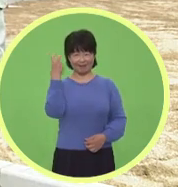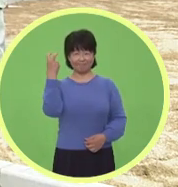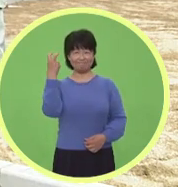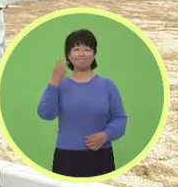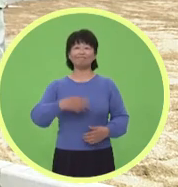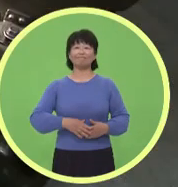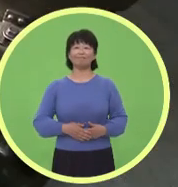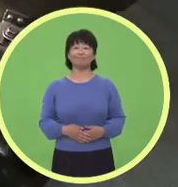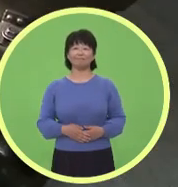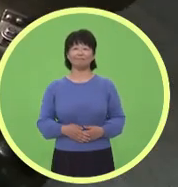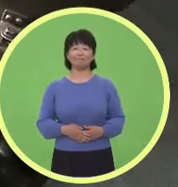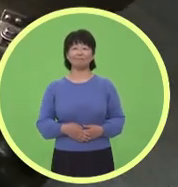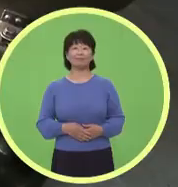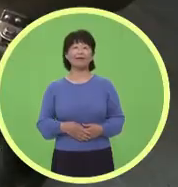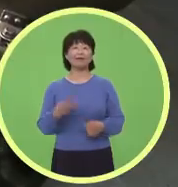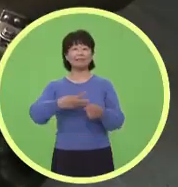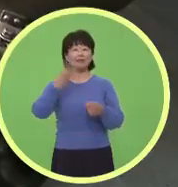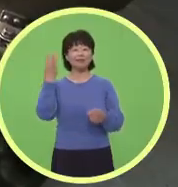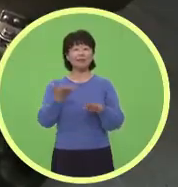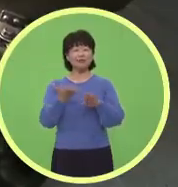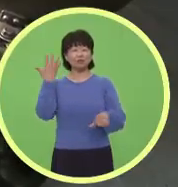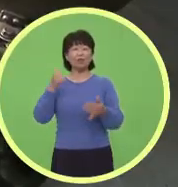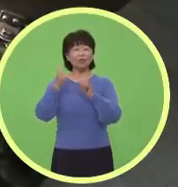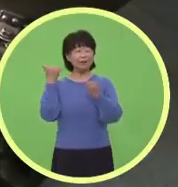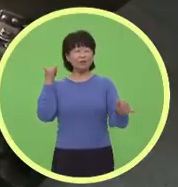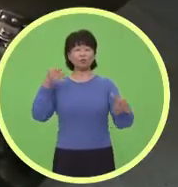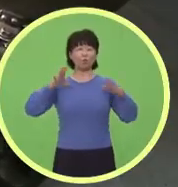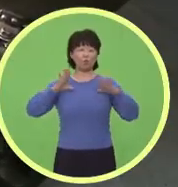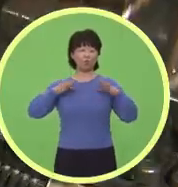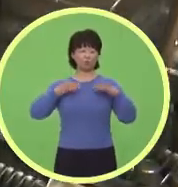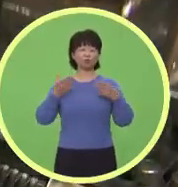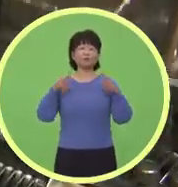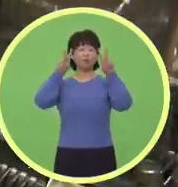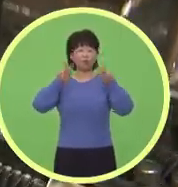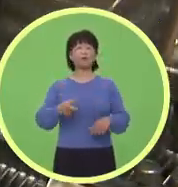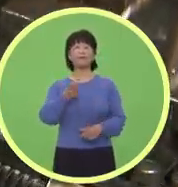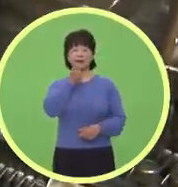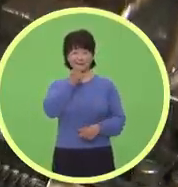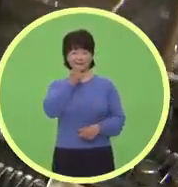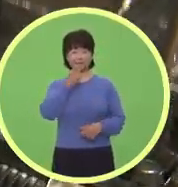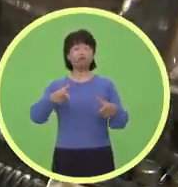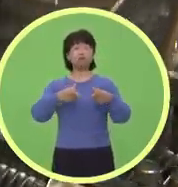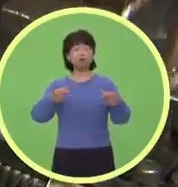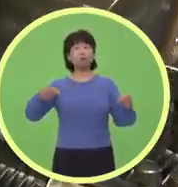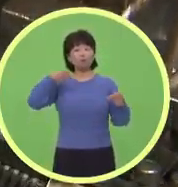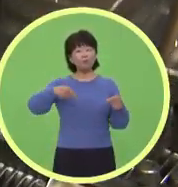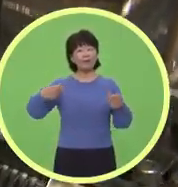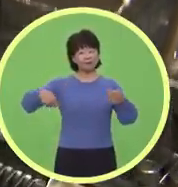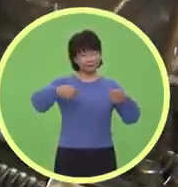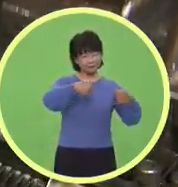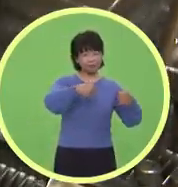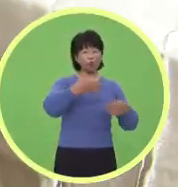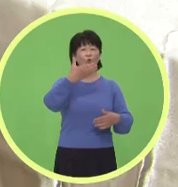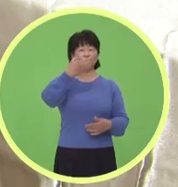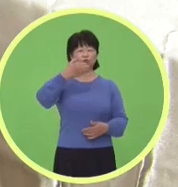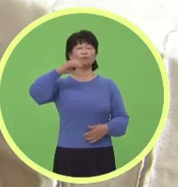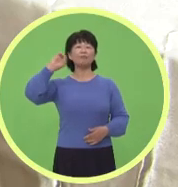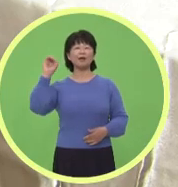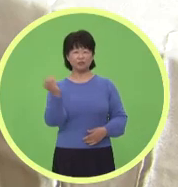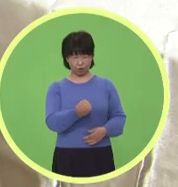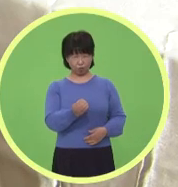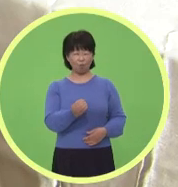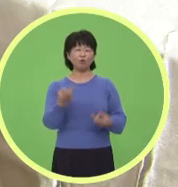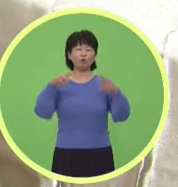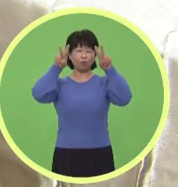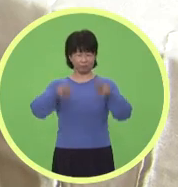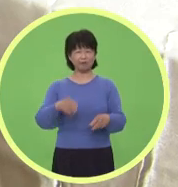見。 300年以上の歴史を誇る広島針、実は国内の手縫い針のおよそ9割は